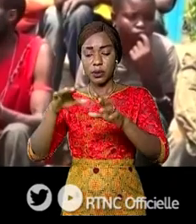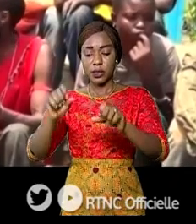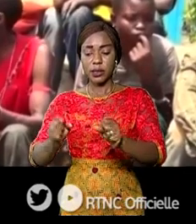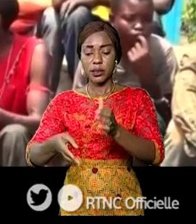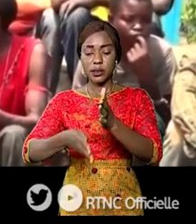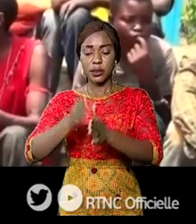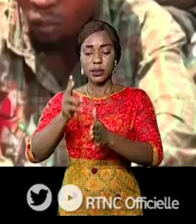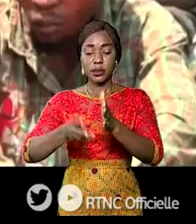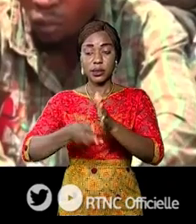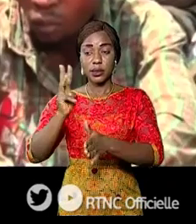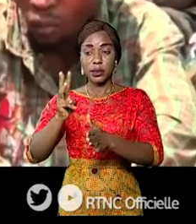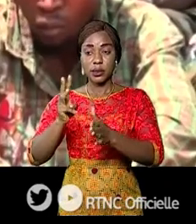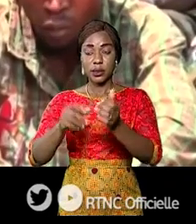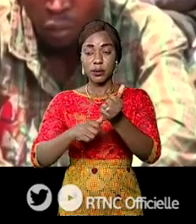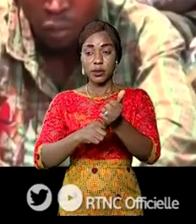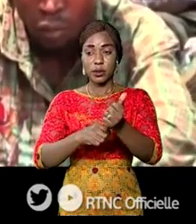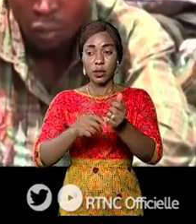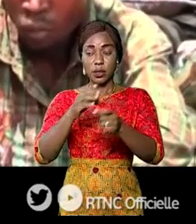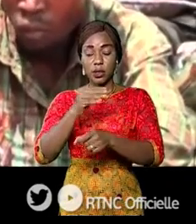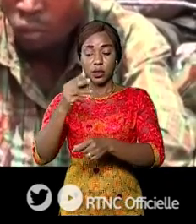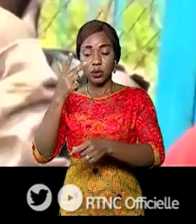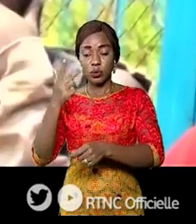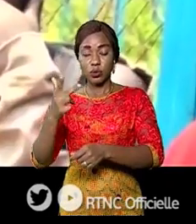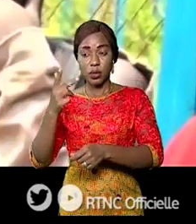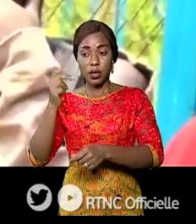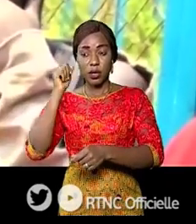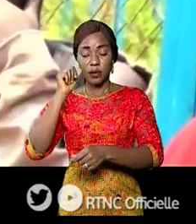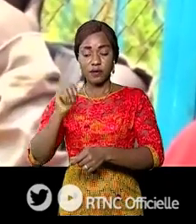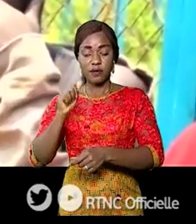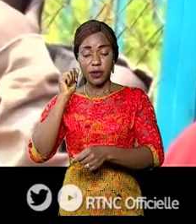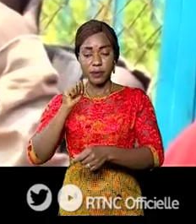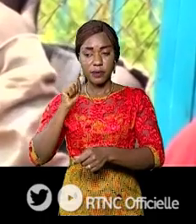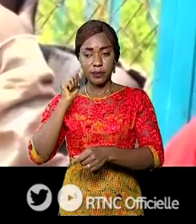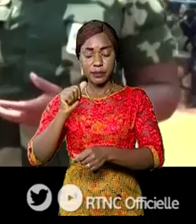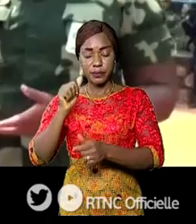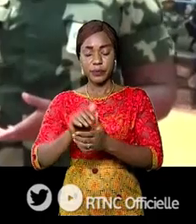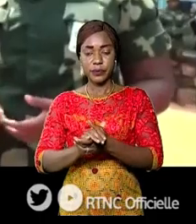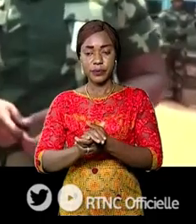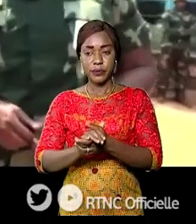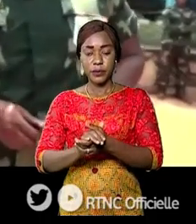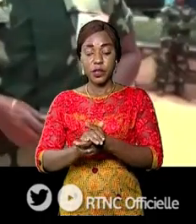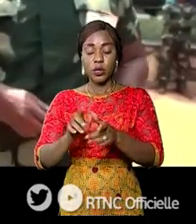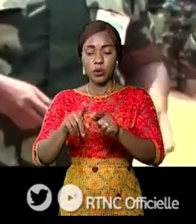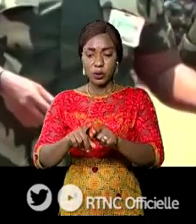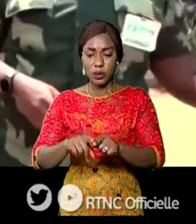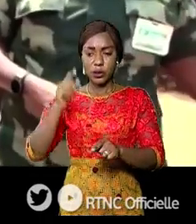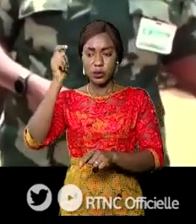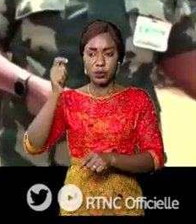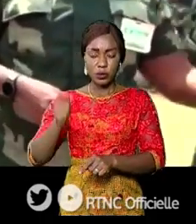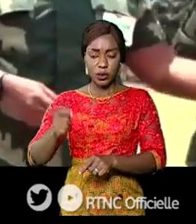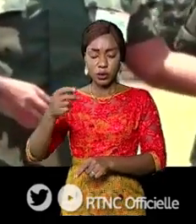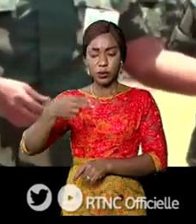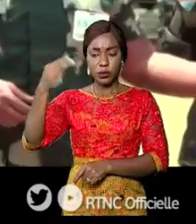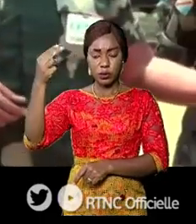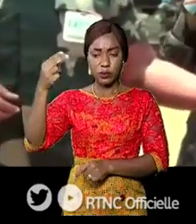hommes et une femme, capturés au cours des affrontements survenus cette nuit dans certains coins de la ville de Lubumbashi. Le commandant 22e région